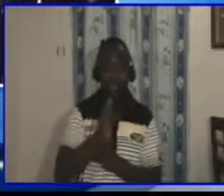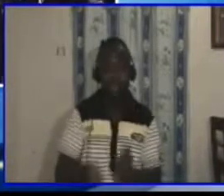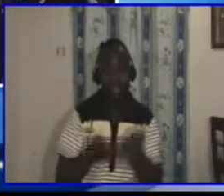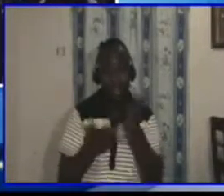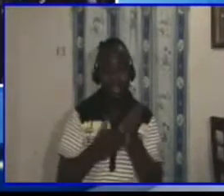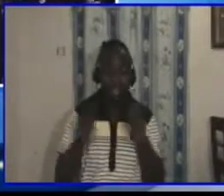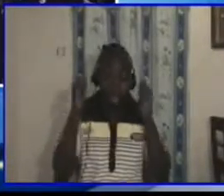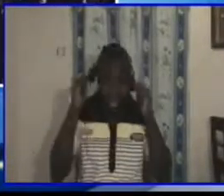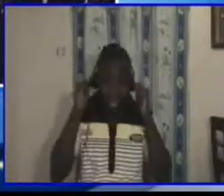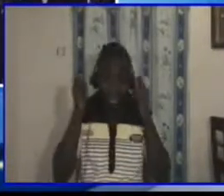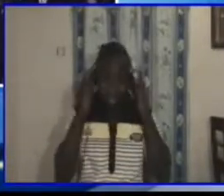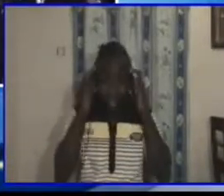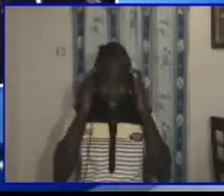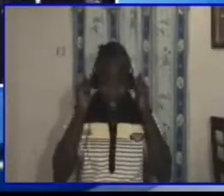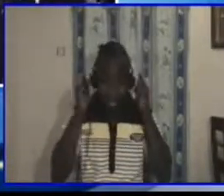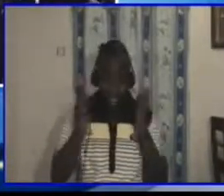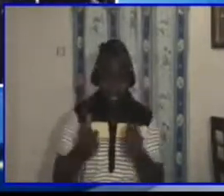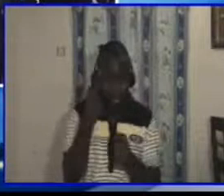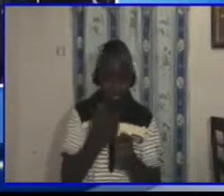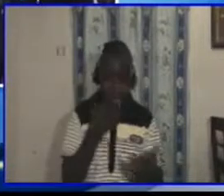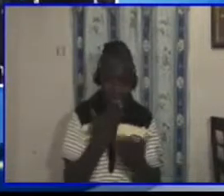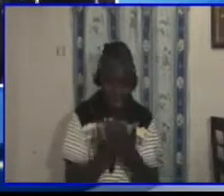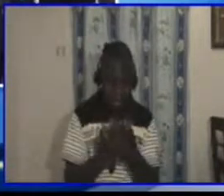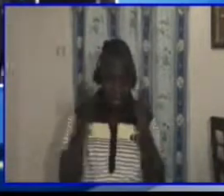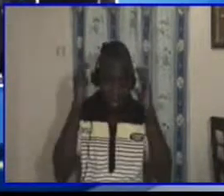che dio vi di ha orecchi per udire